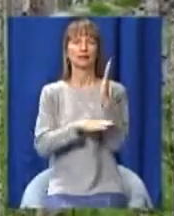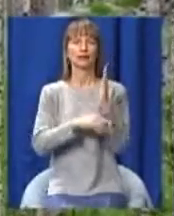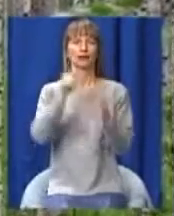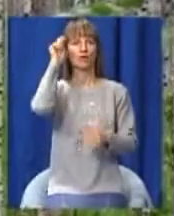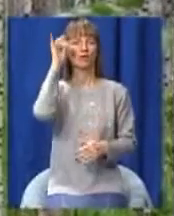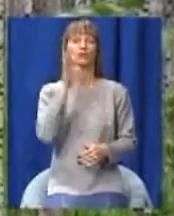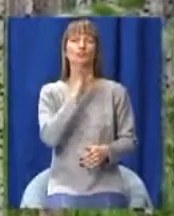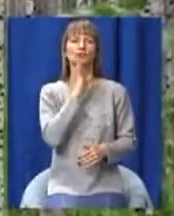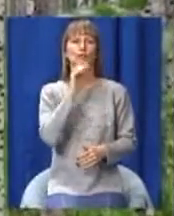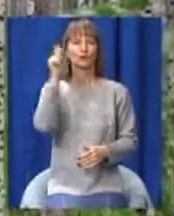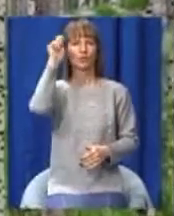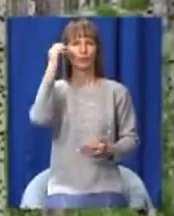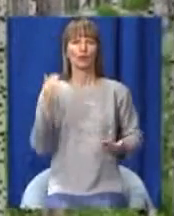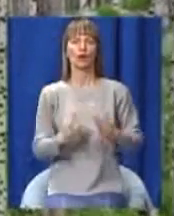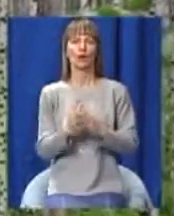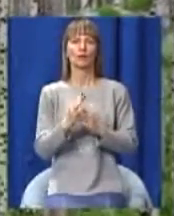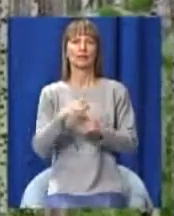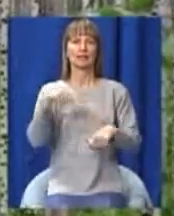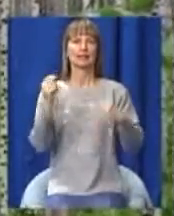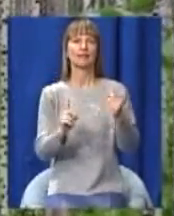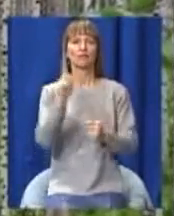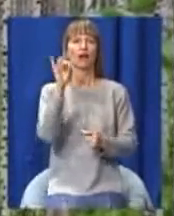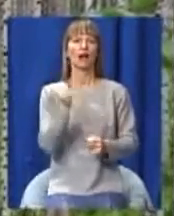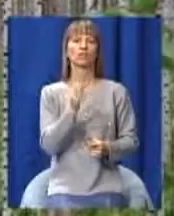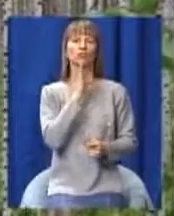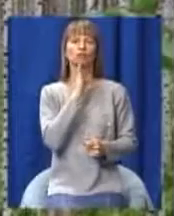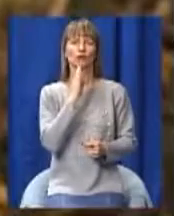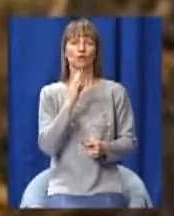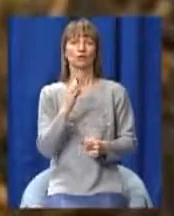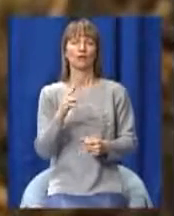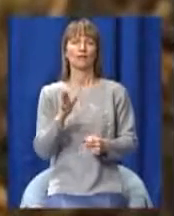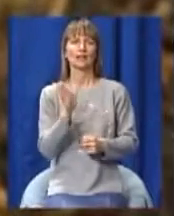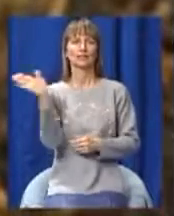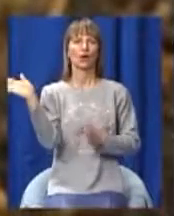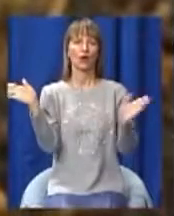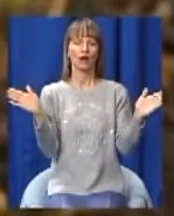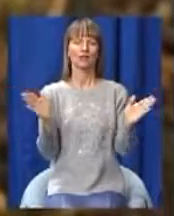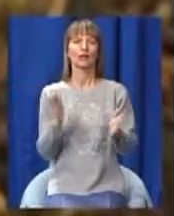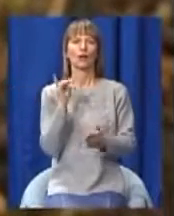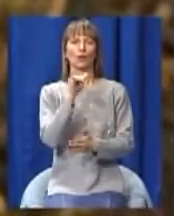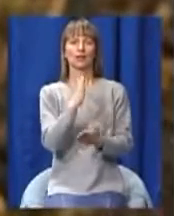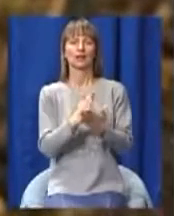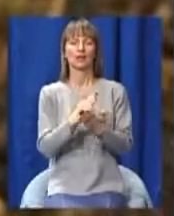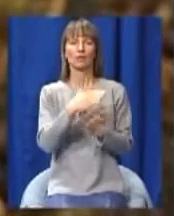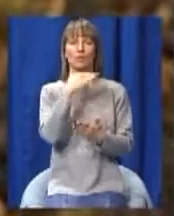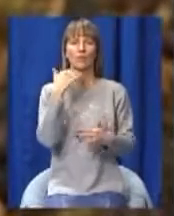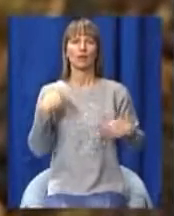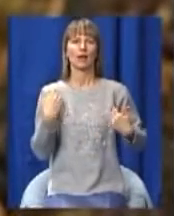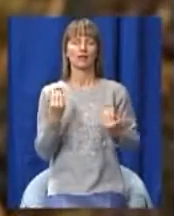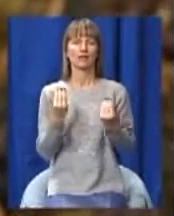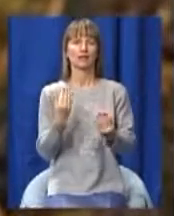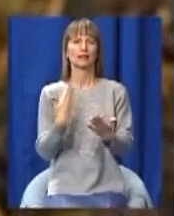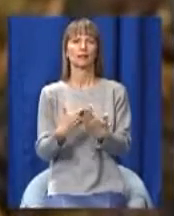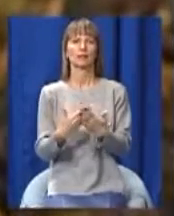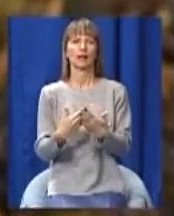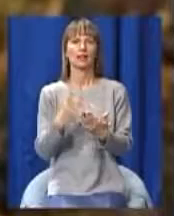та жіноче. Чоловіче росте листям вгору, а жіноче розпускається в сторони. У неї є дуже багато корисних властивостей.